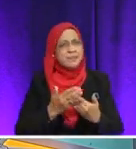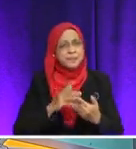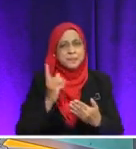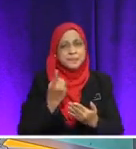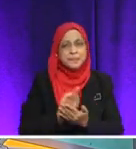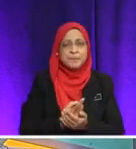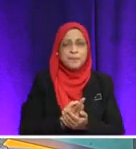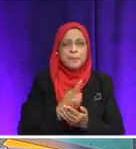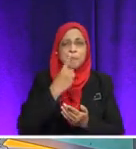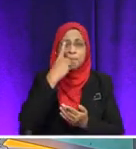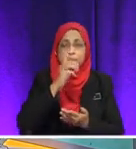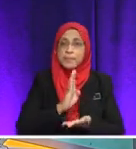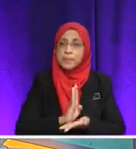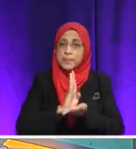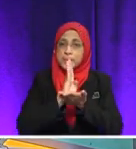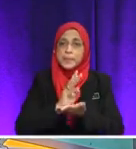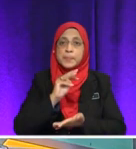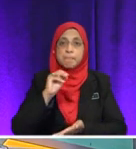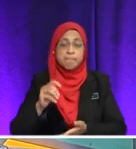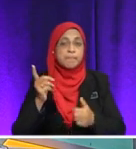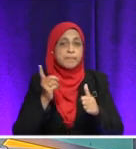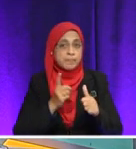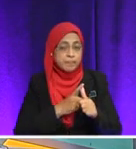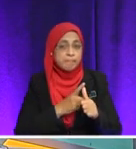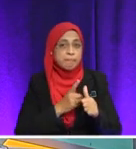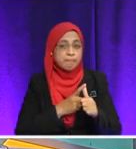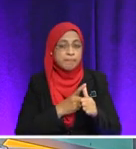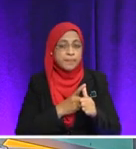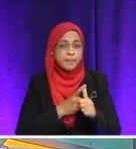untuk membantu murid pertama sekali